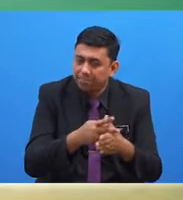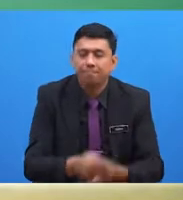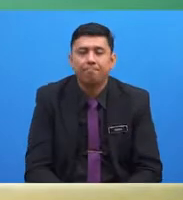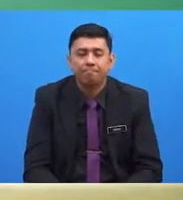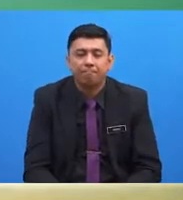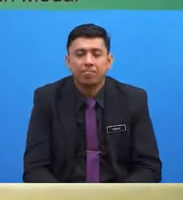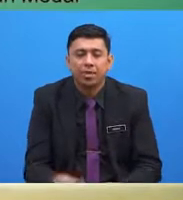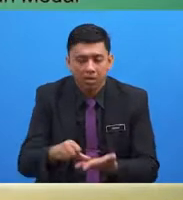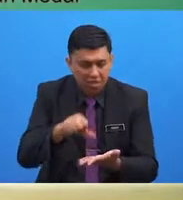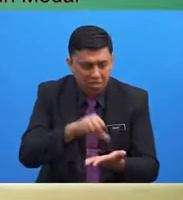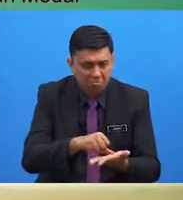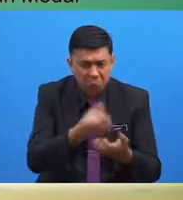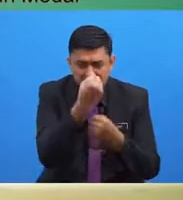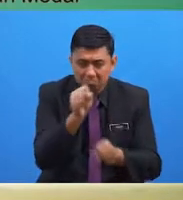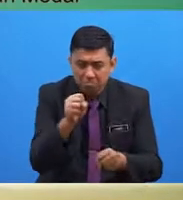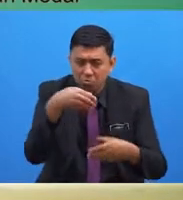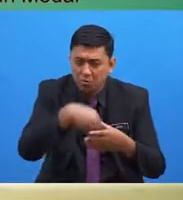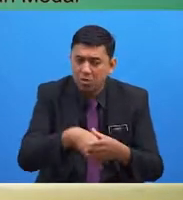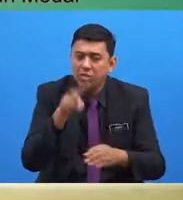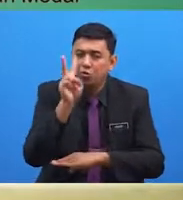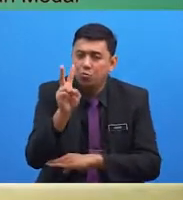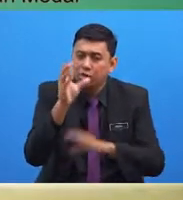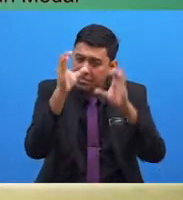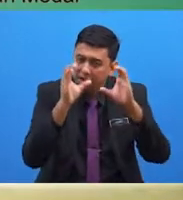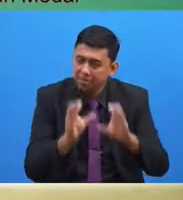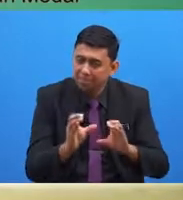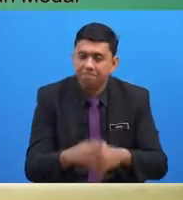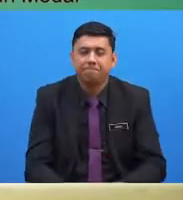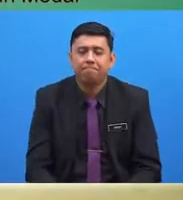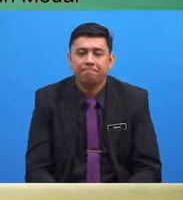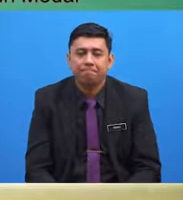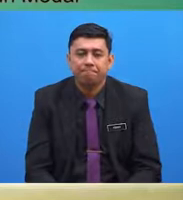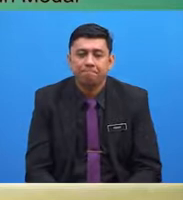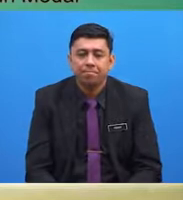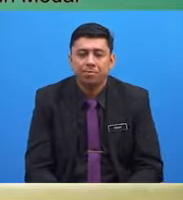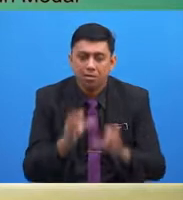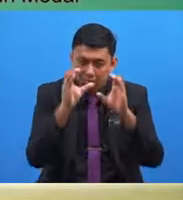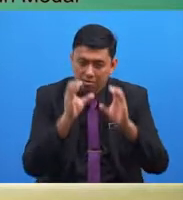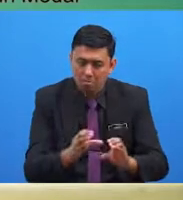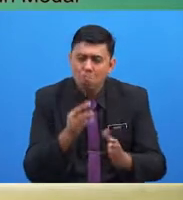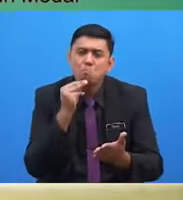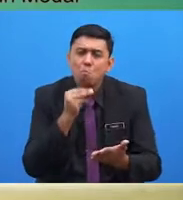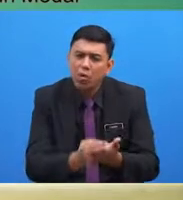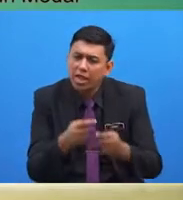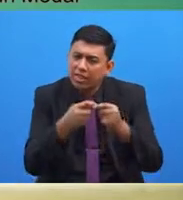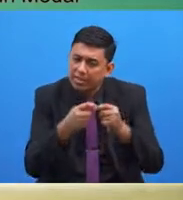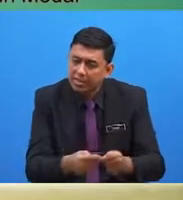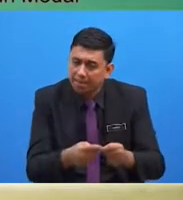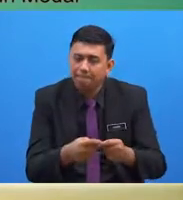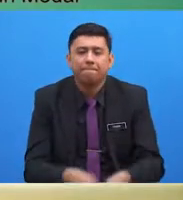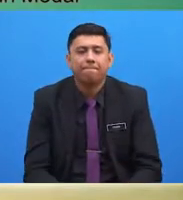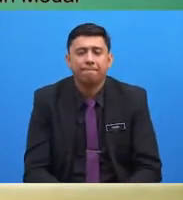Penyediaan akaun modal boleh disediakan dalam dua kaedah, iaitu kaedah modal tetap